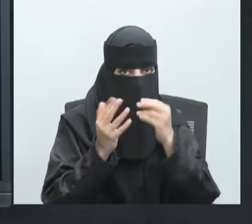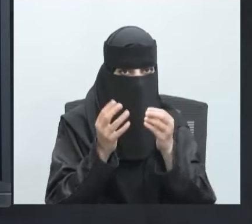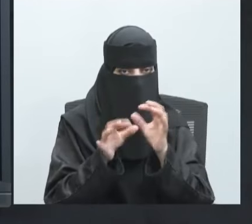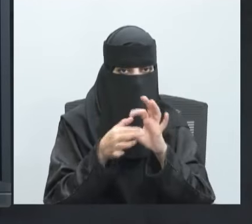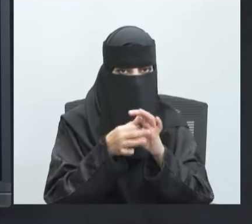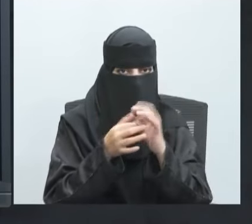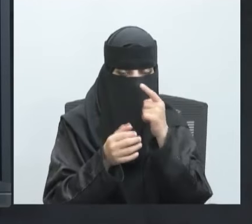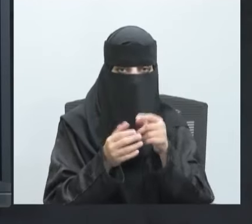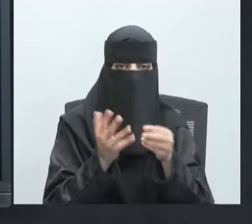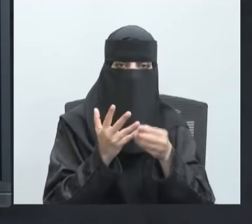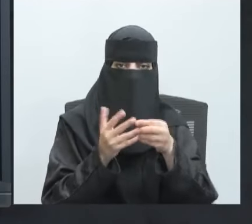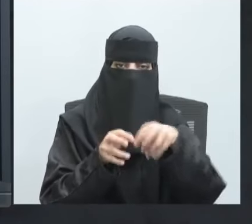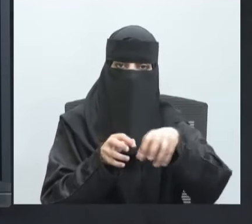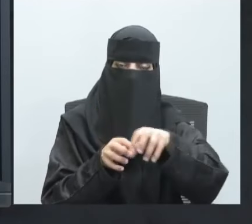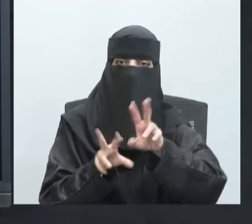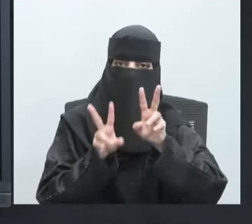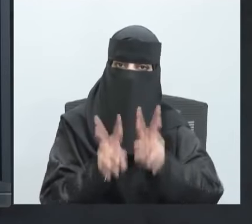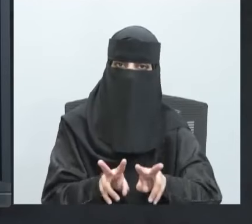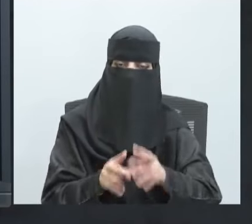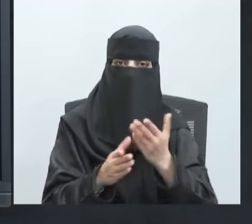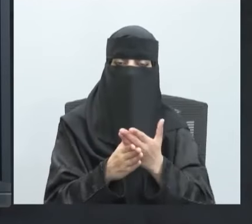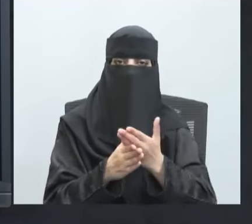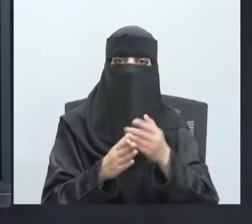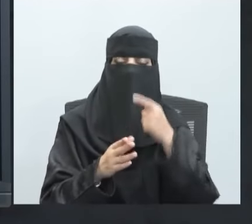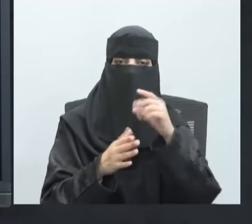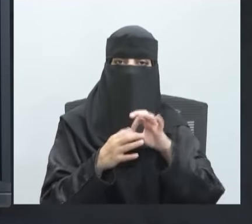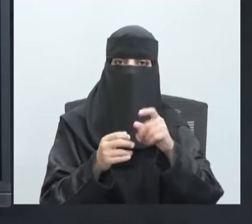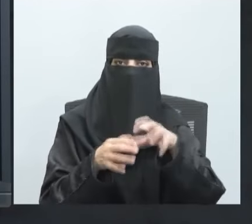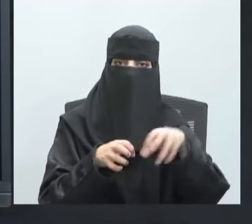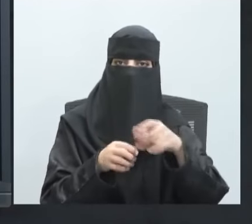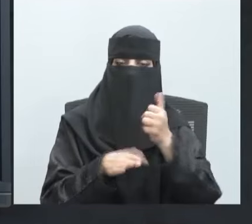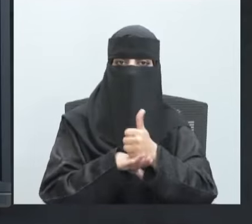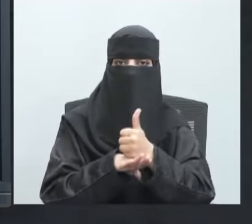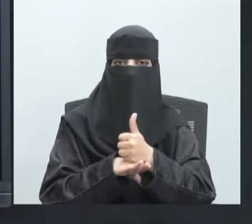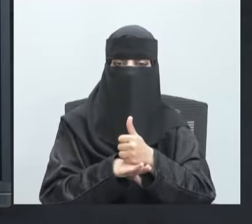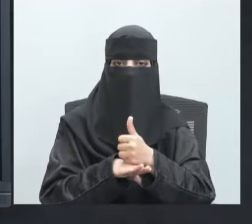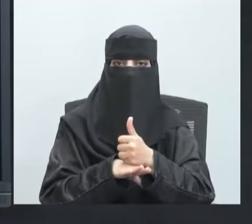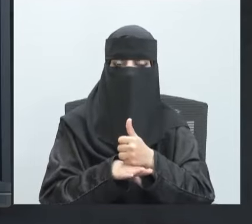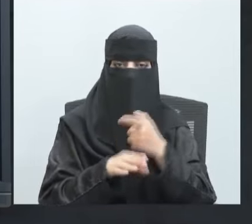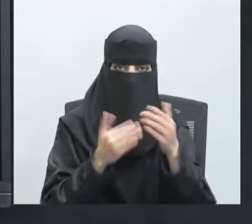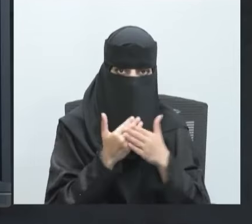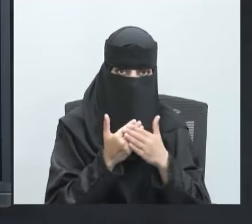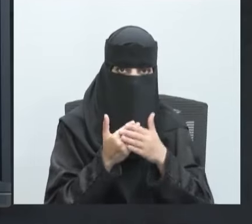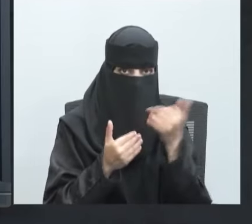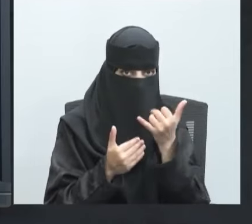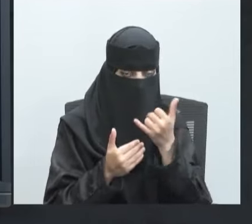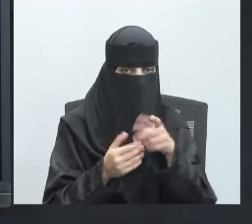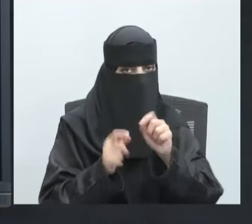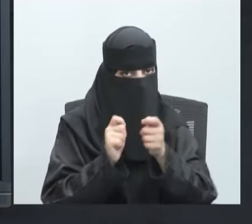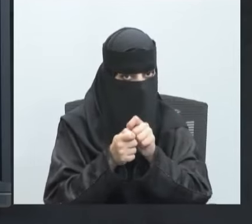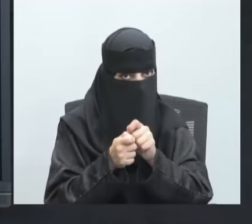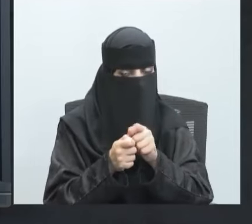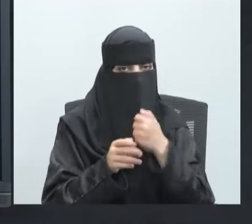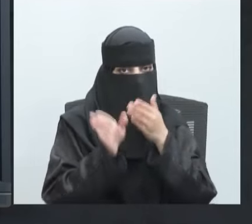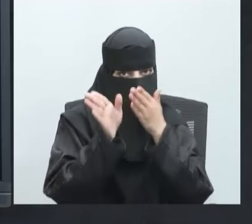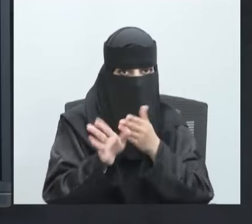هو الفرعي وهو بعد ذلك او ليس هو الجزء الاساسي بل المتطلب وال هو الشيء الاساسي هو الالتزام